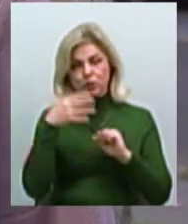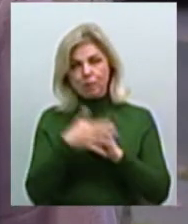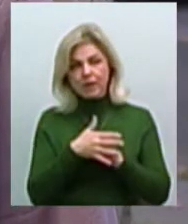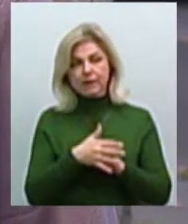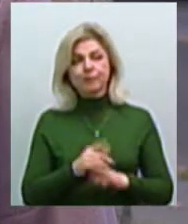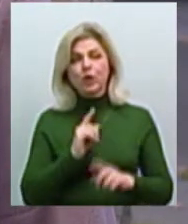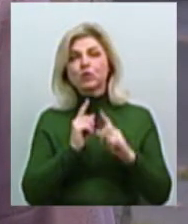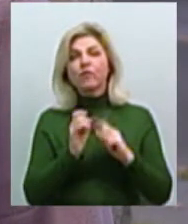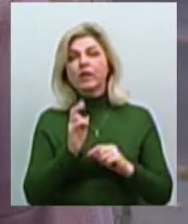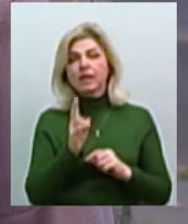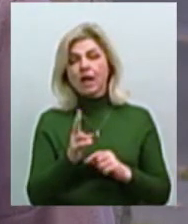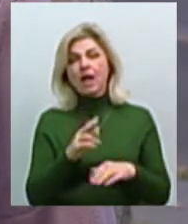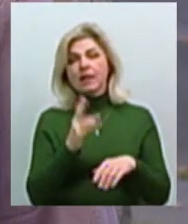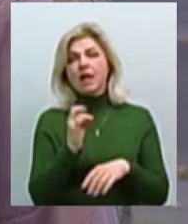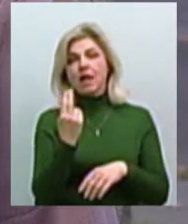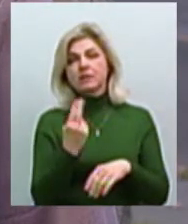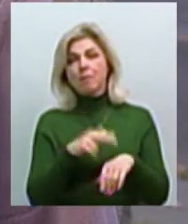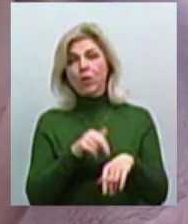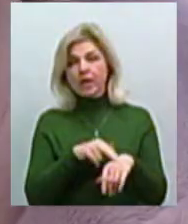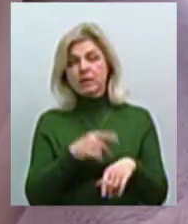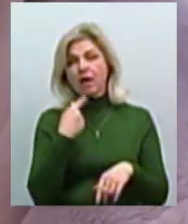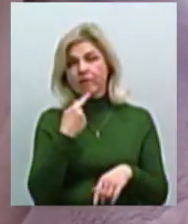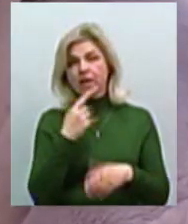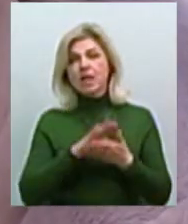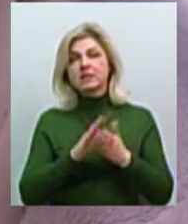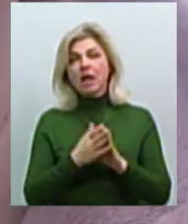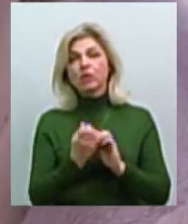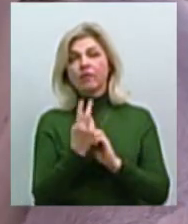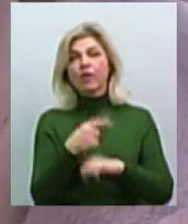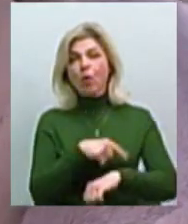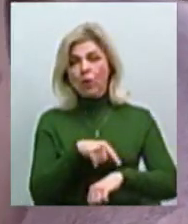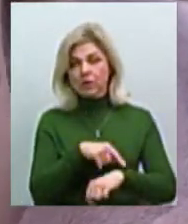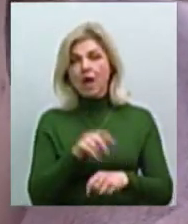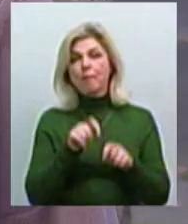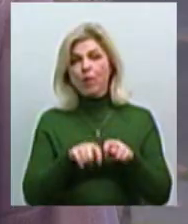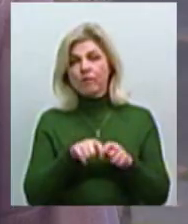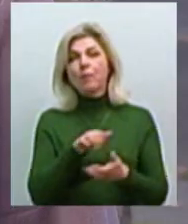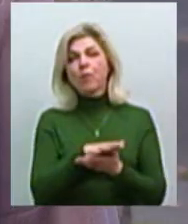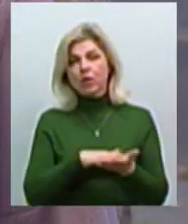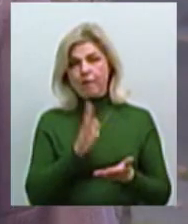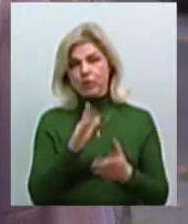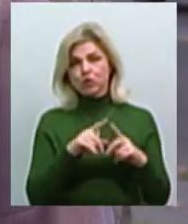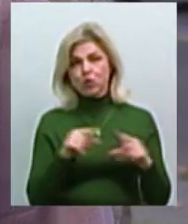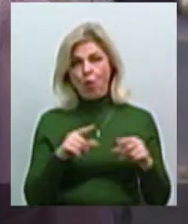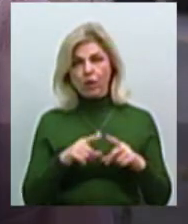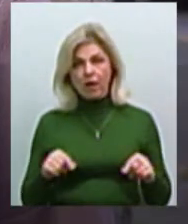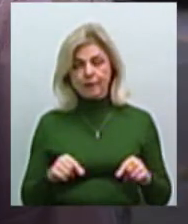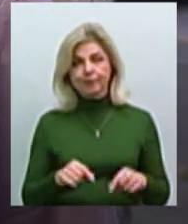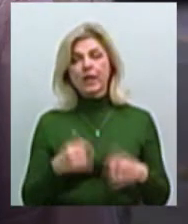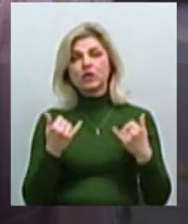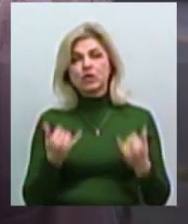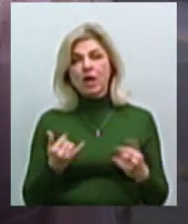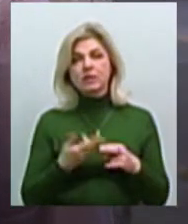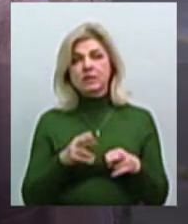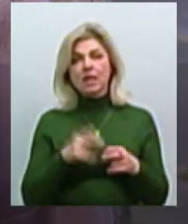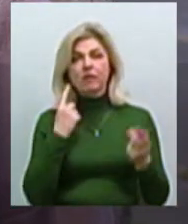Речниця Нацполіції Антоніна Лашта каже, станом на 12-ту годину перевірка триває в школах. Наразі ця інформація перевіряється,